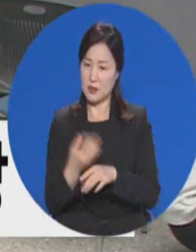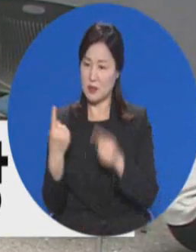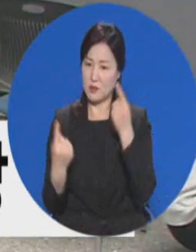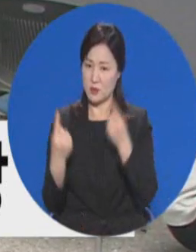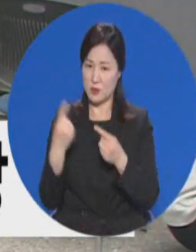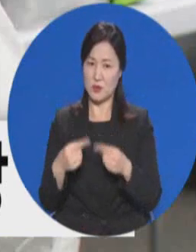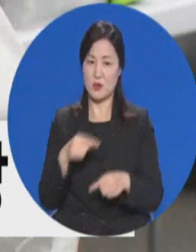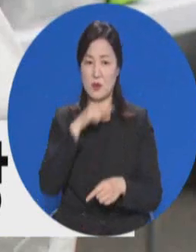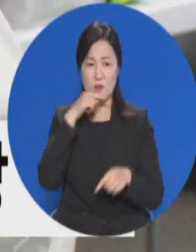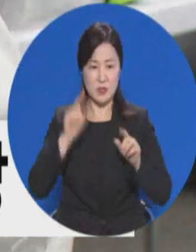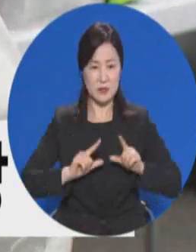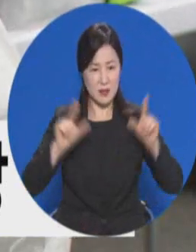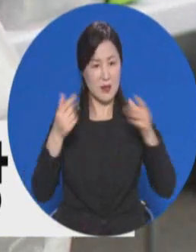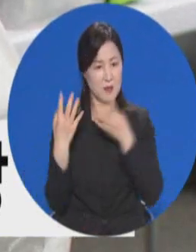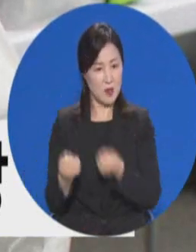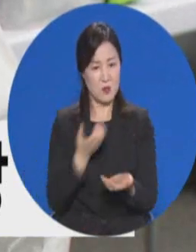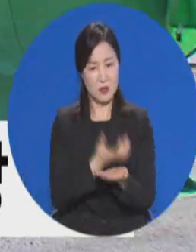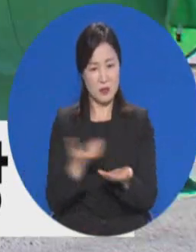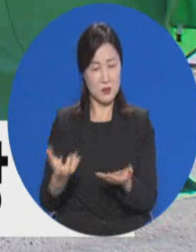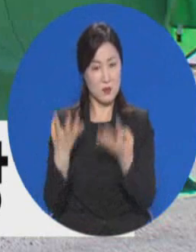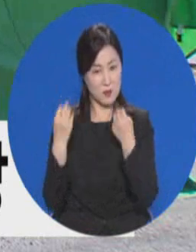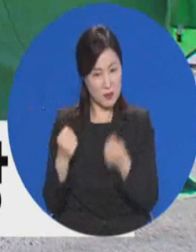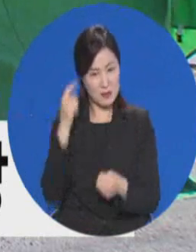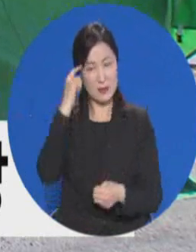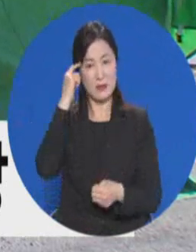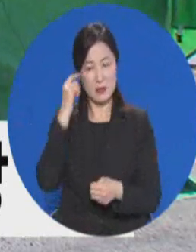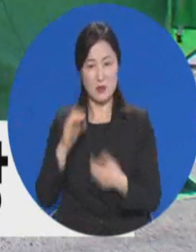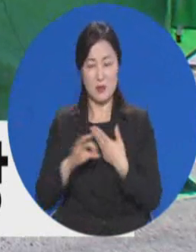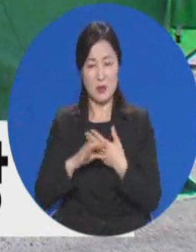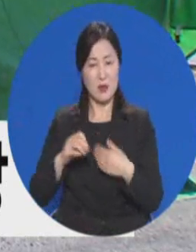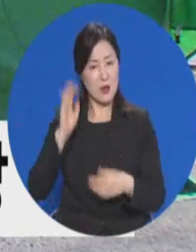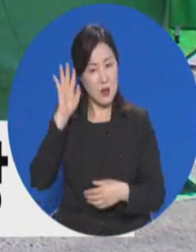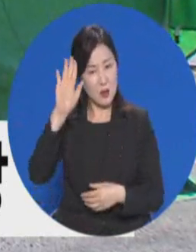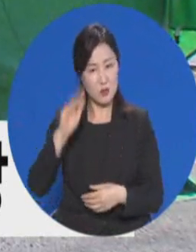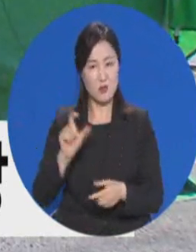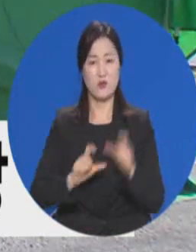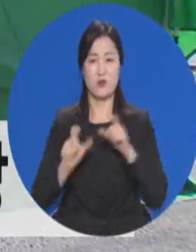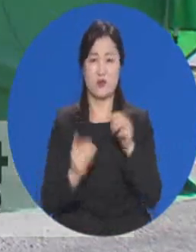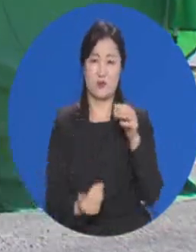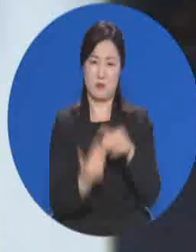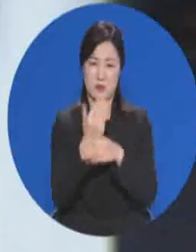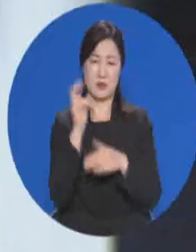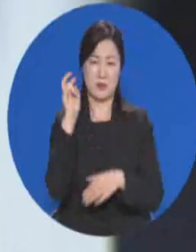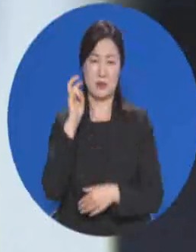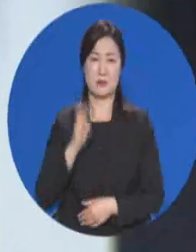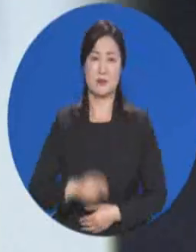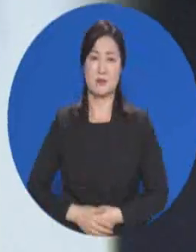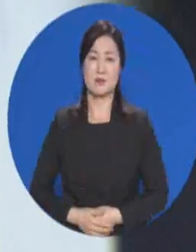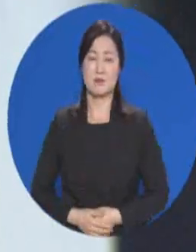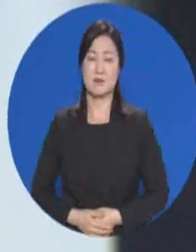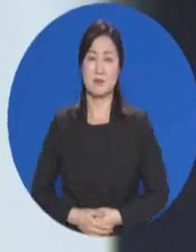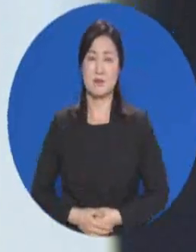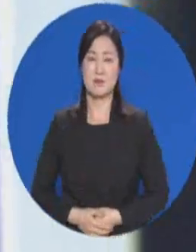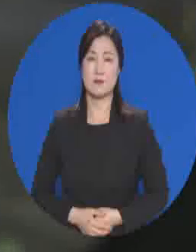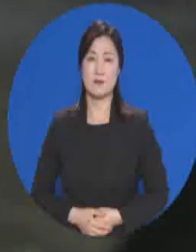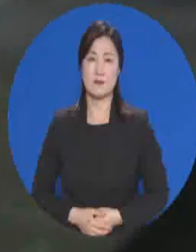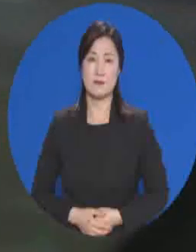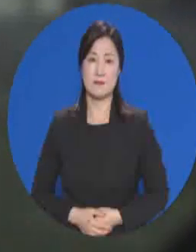휴일에 이동이 잦았던 점을 감안할 때 당분간 확진자 발생은 계속될 것으로 방역당국은 보고